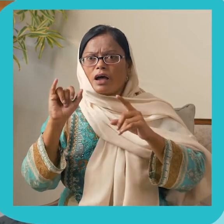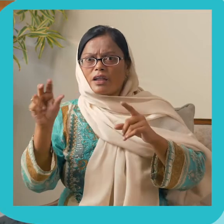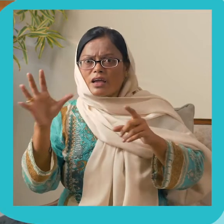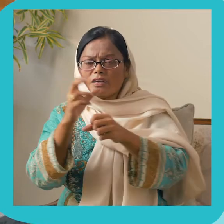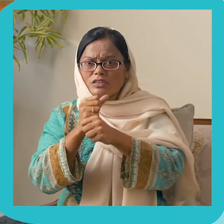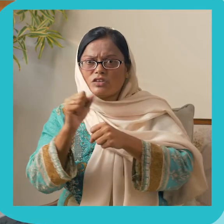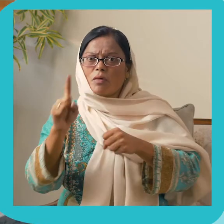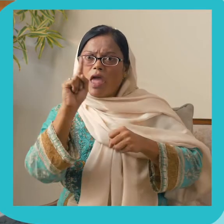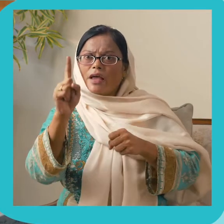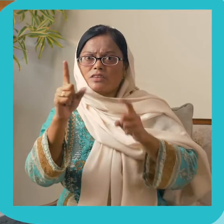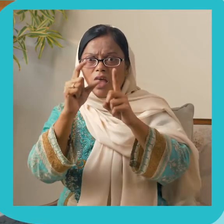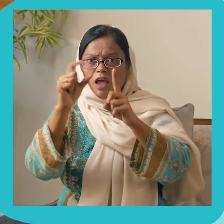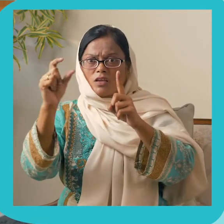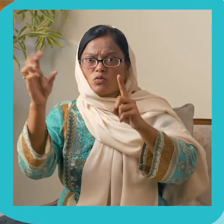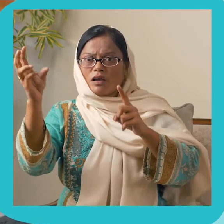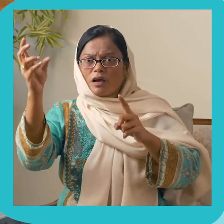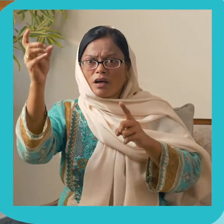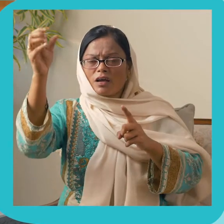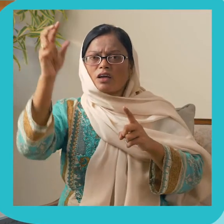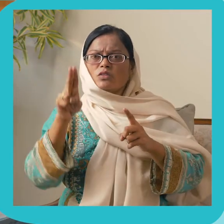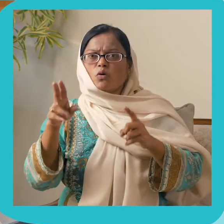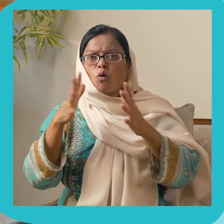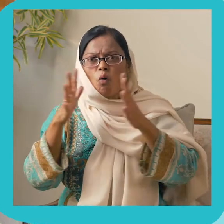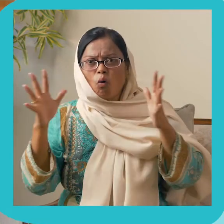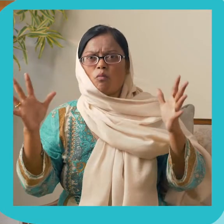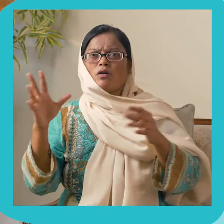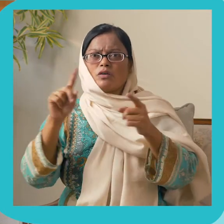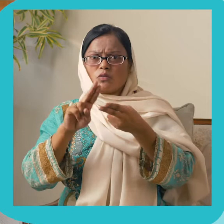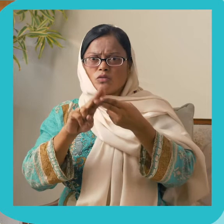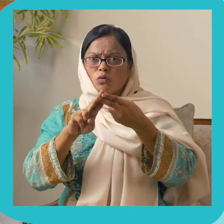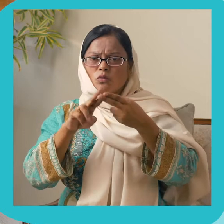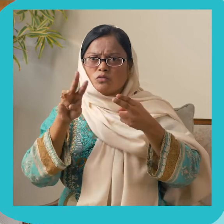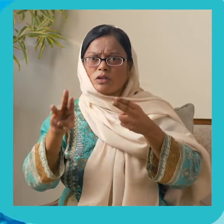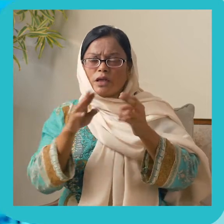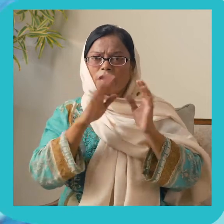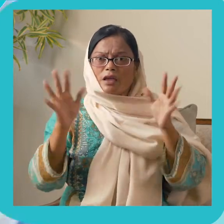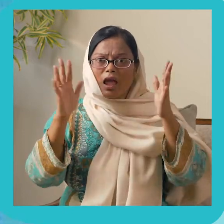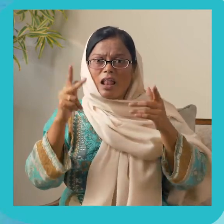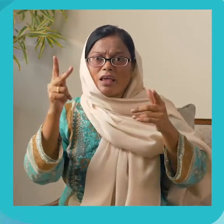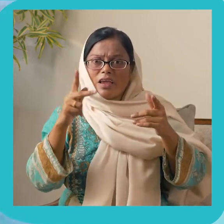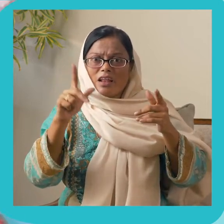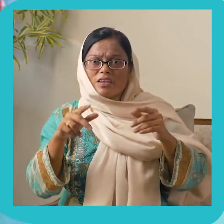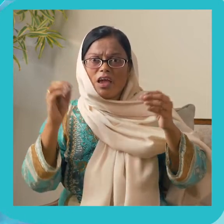डंगा ने जब 1 से 100 तक की गिनती शुरू की तो बाकी दोस्तों ने छुपने के लिए रफ्तार तेज कर दी।